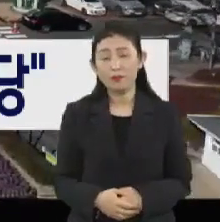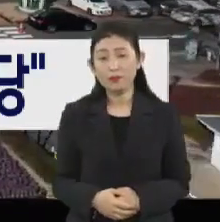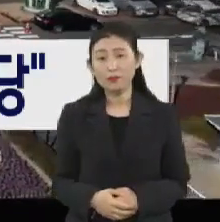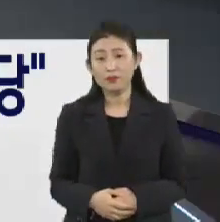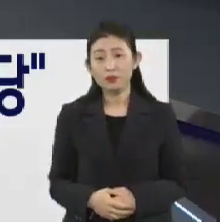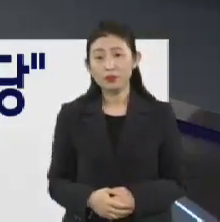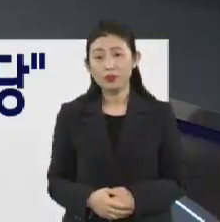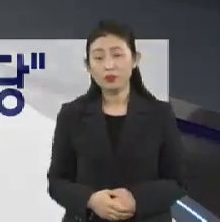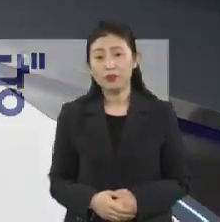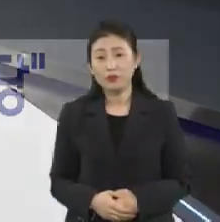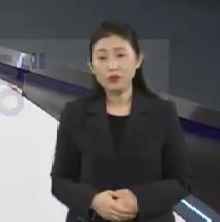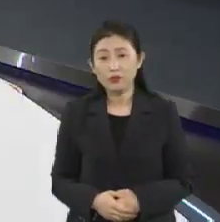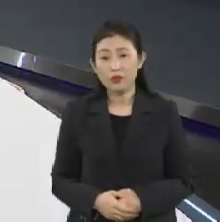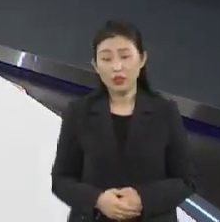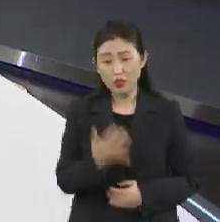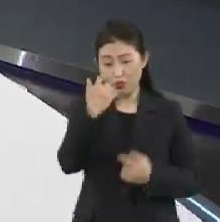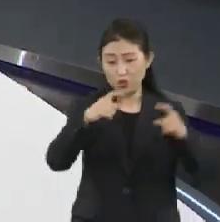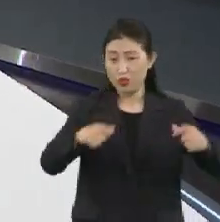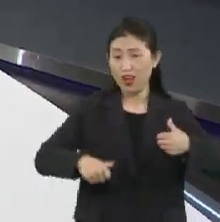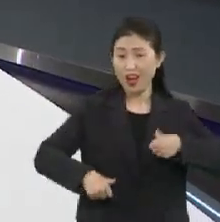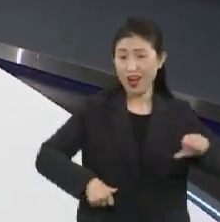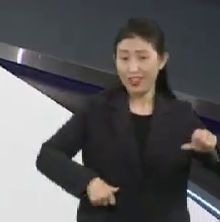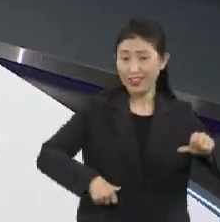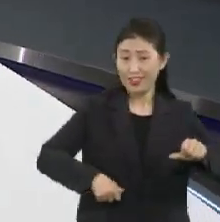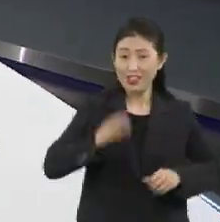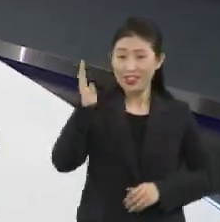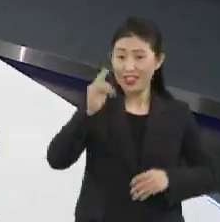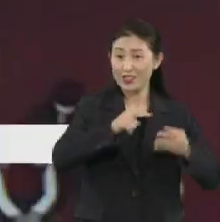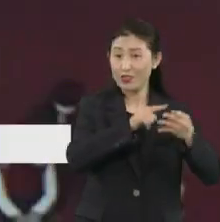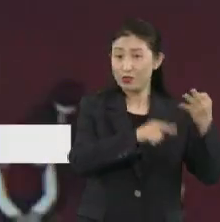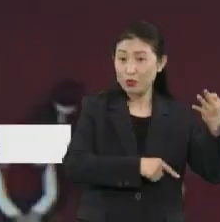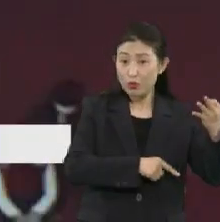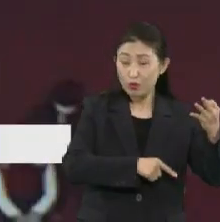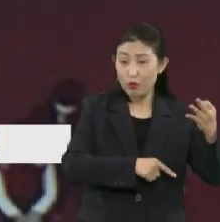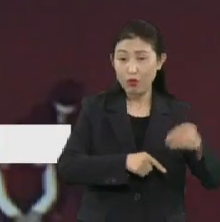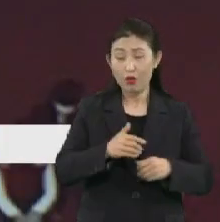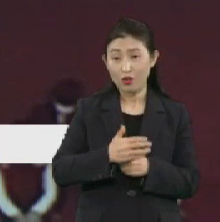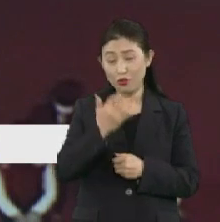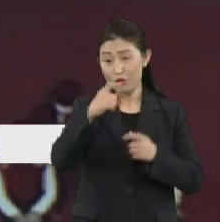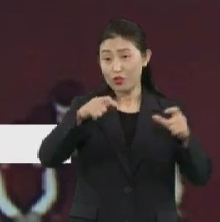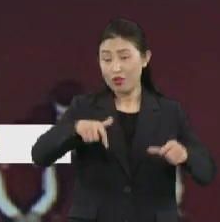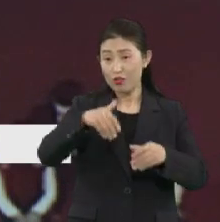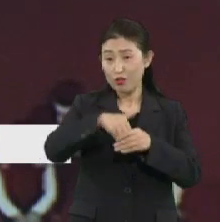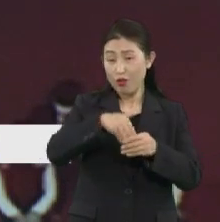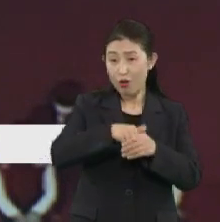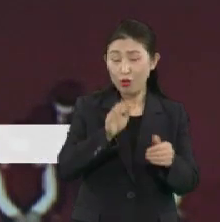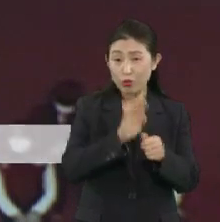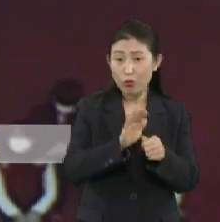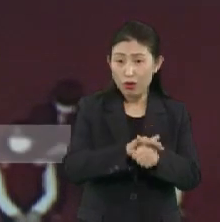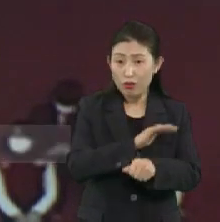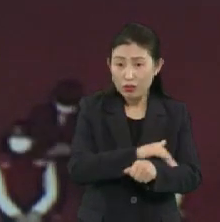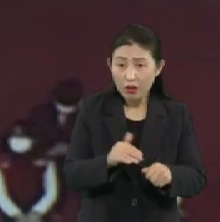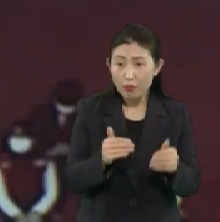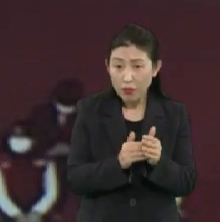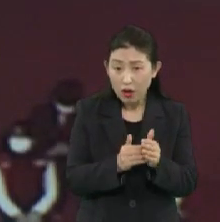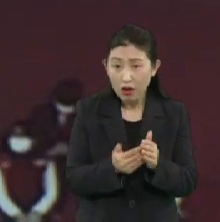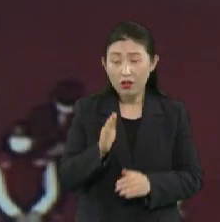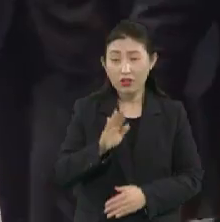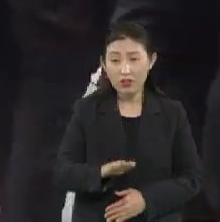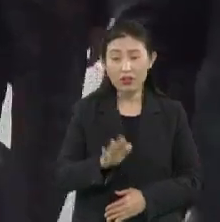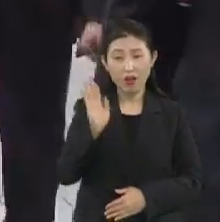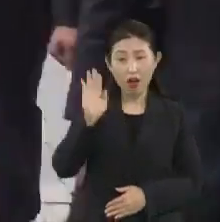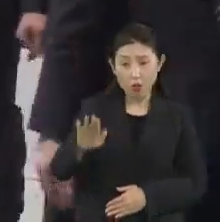아닙니다. 충청의 아들을 내세운 윤석열 당선인의 지역 공약인 만큼 인수위 단계부터 대전시와